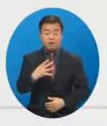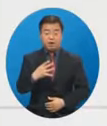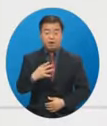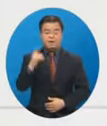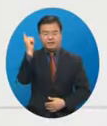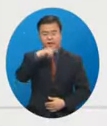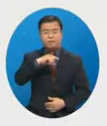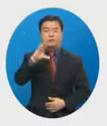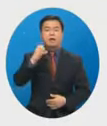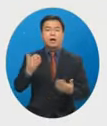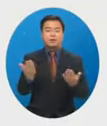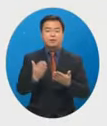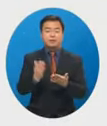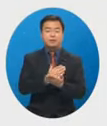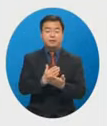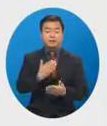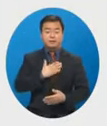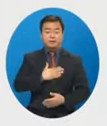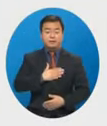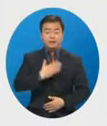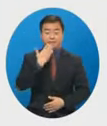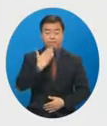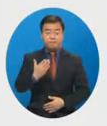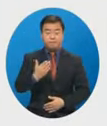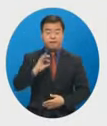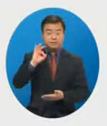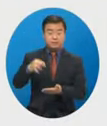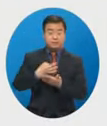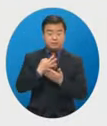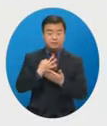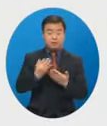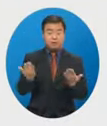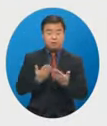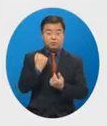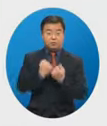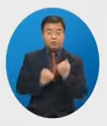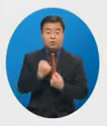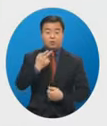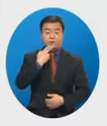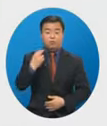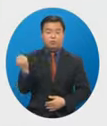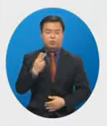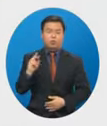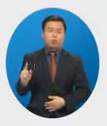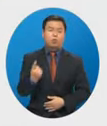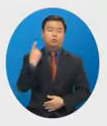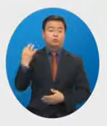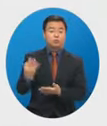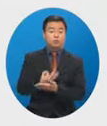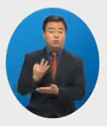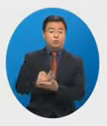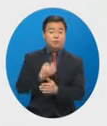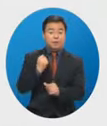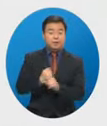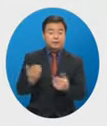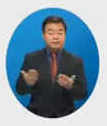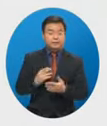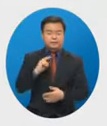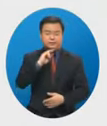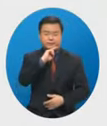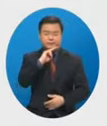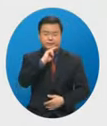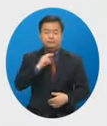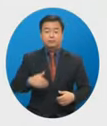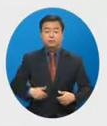있습니다 업무에 대한 구체적인 설명이 없거나 고소득을 보장한다 면 의심해봐야 합니다 또 금 무지